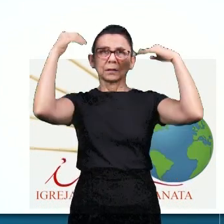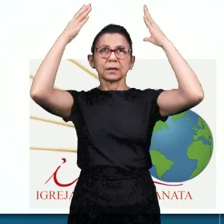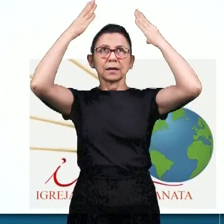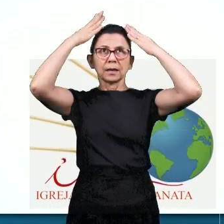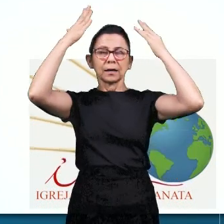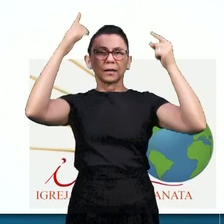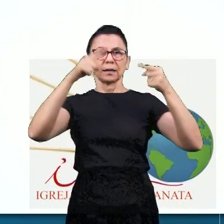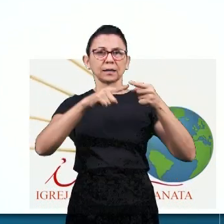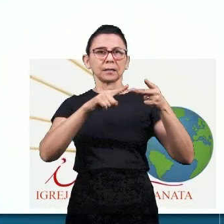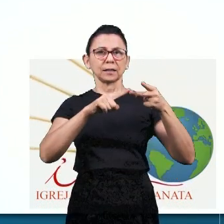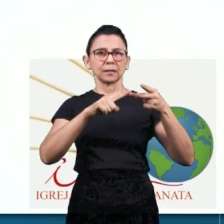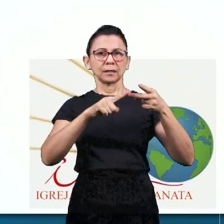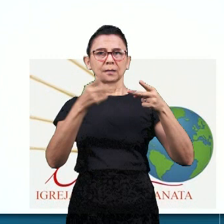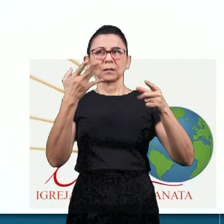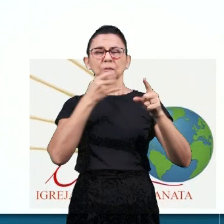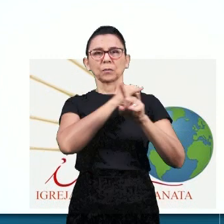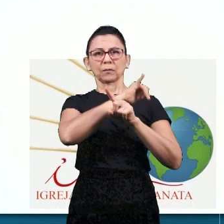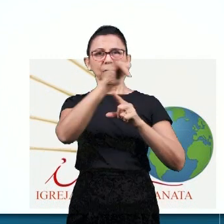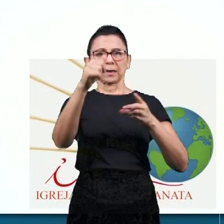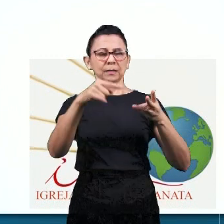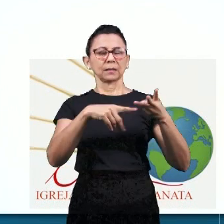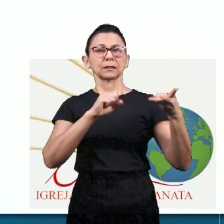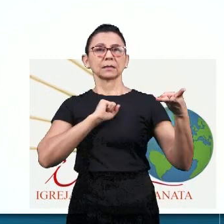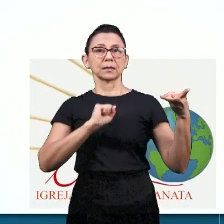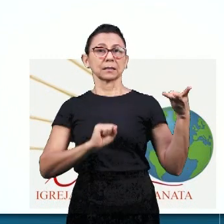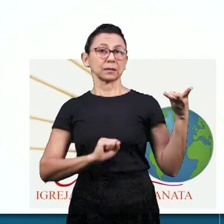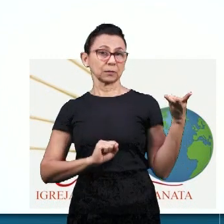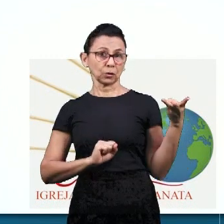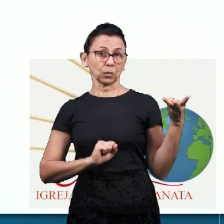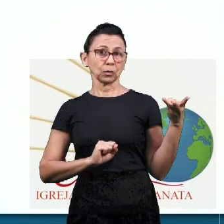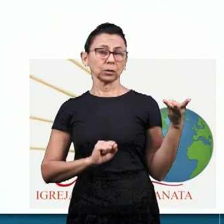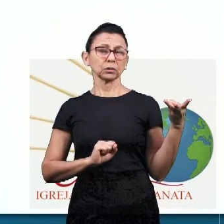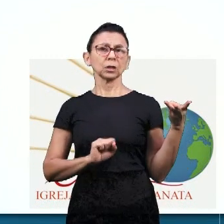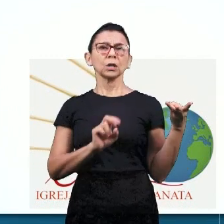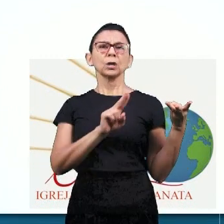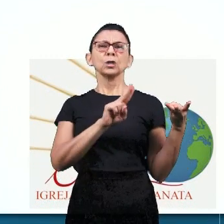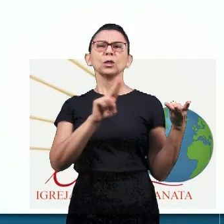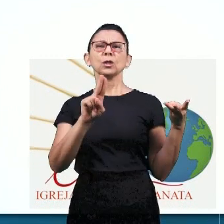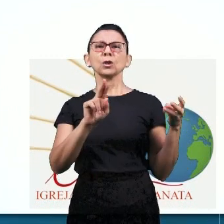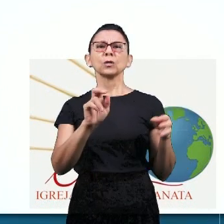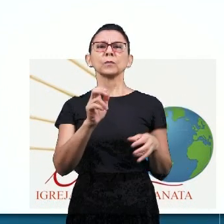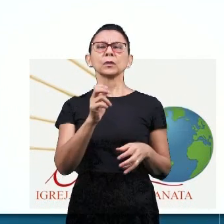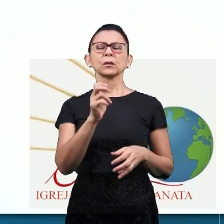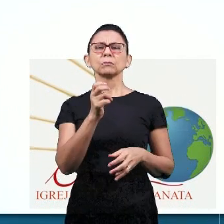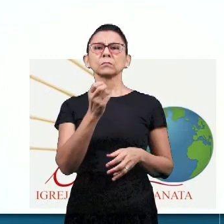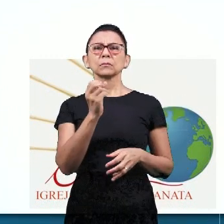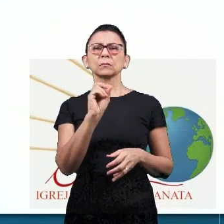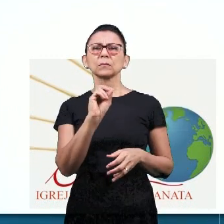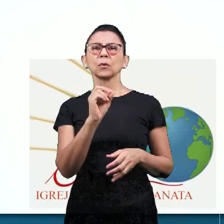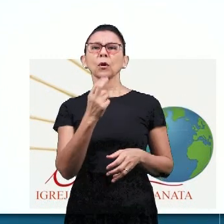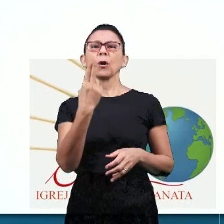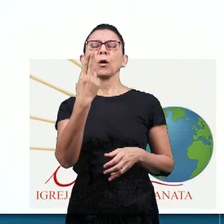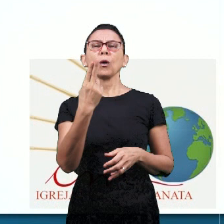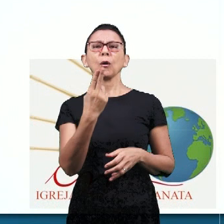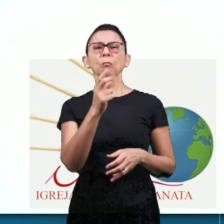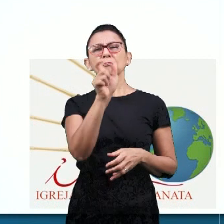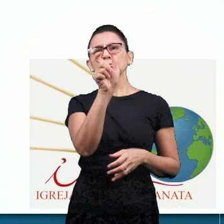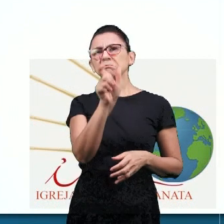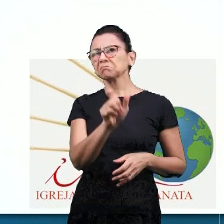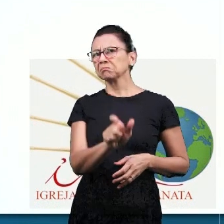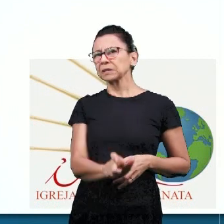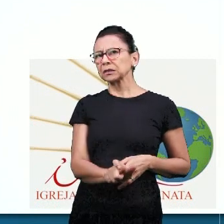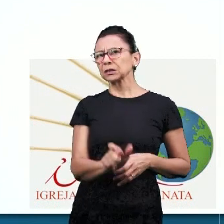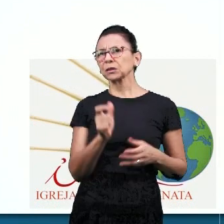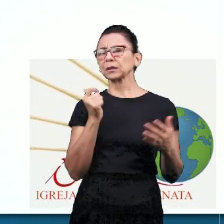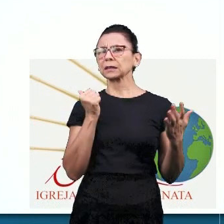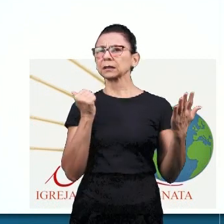sacrificateur, quel nom ou la figure plus significative qui ressemble à